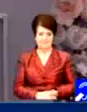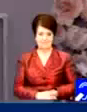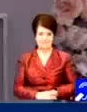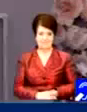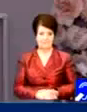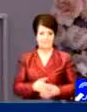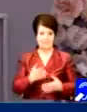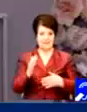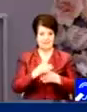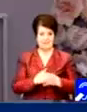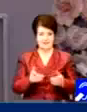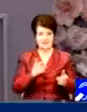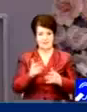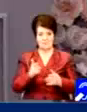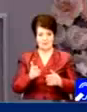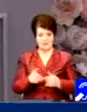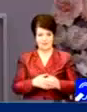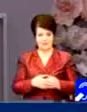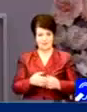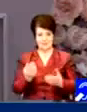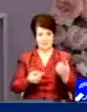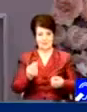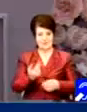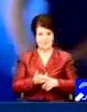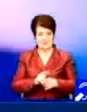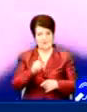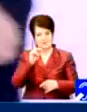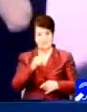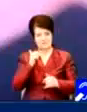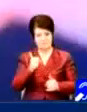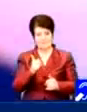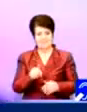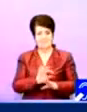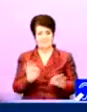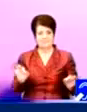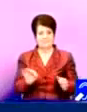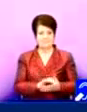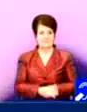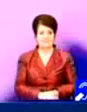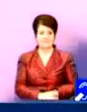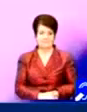Pentru această seară am pregătit un show foarte dulce și drăguț.